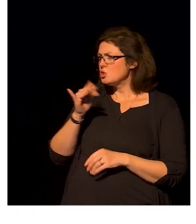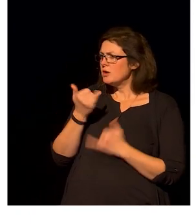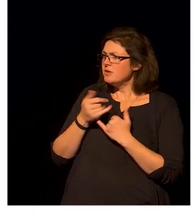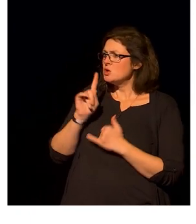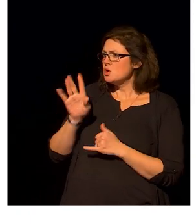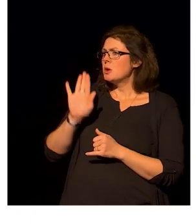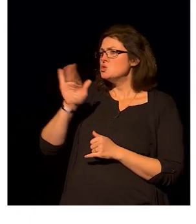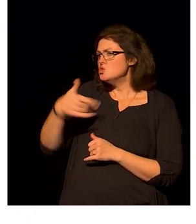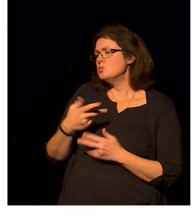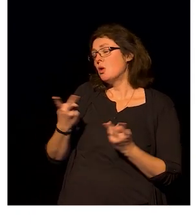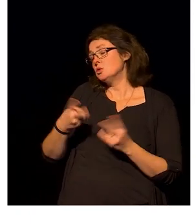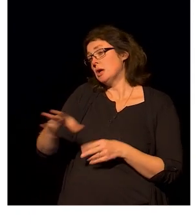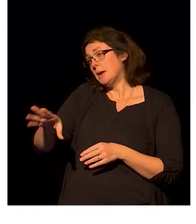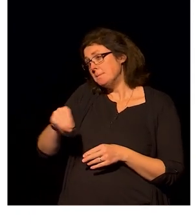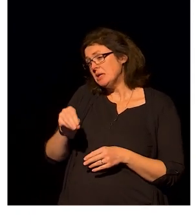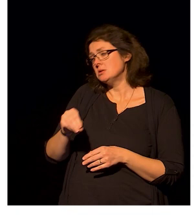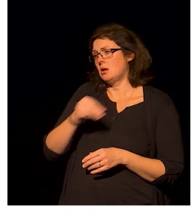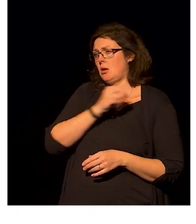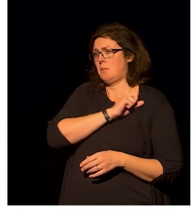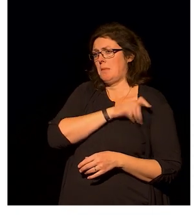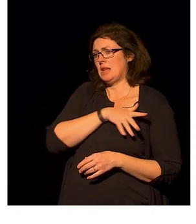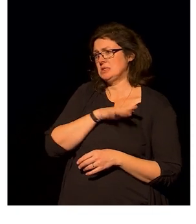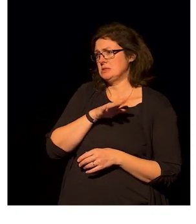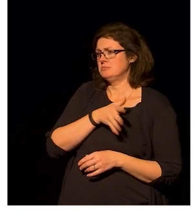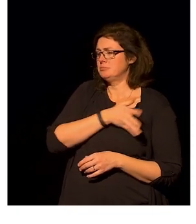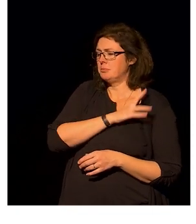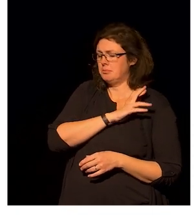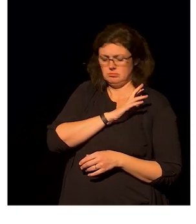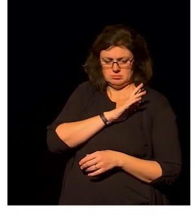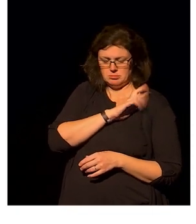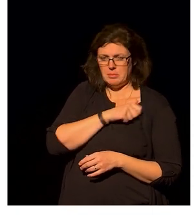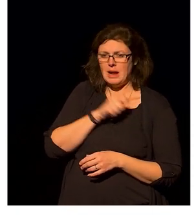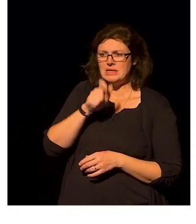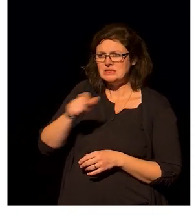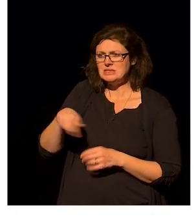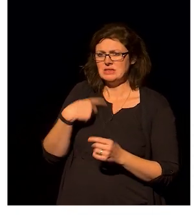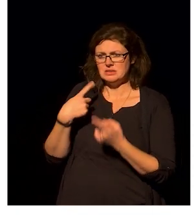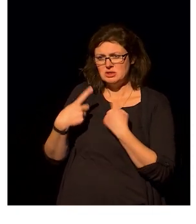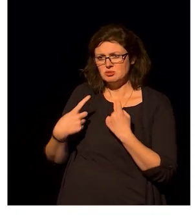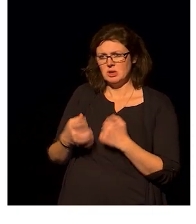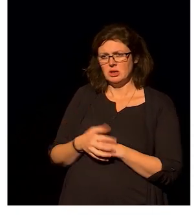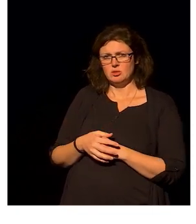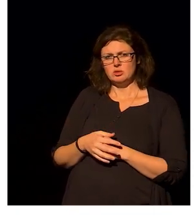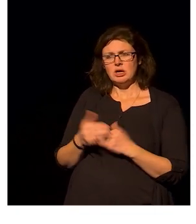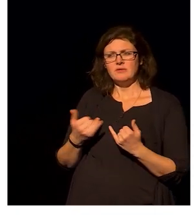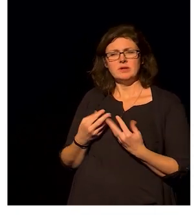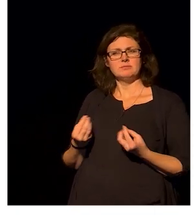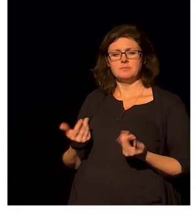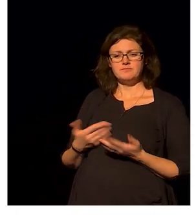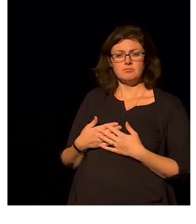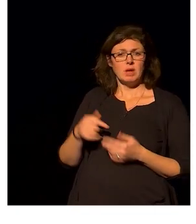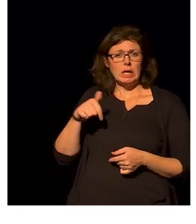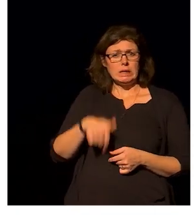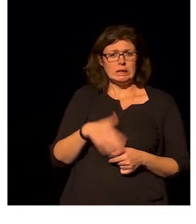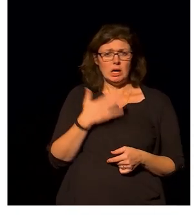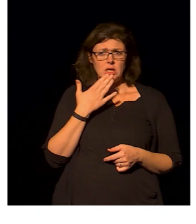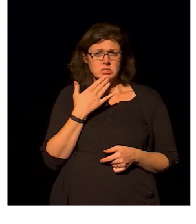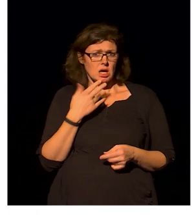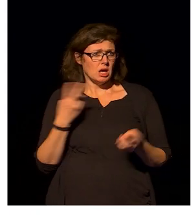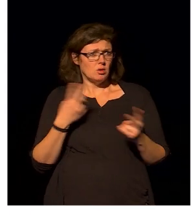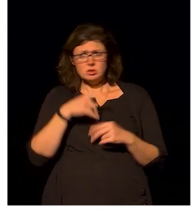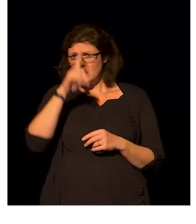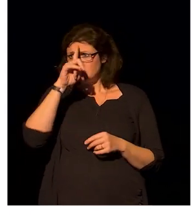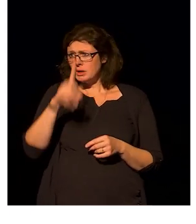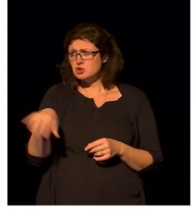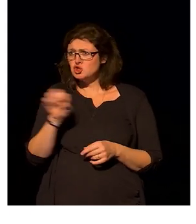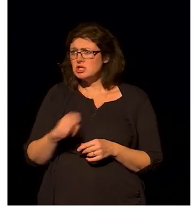mit Palästinensern reden? Oder wie sollen sie vorkommen? Bei uns in Israel oder in Deutschland?